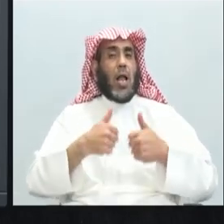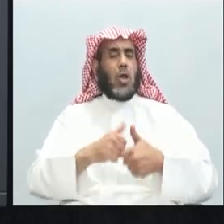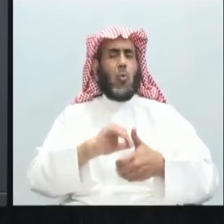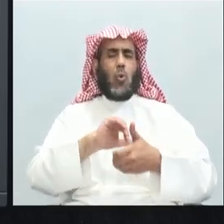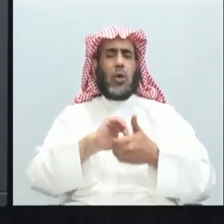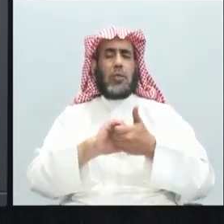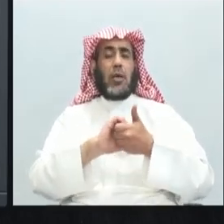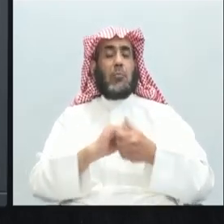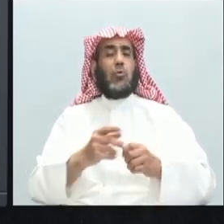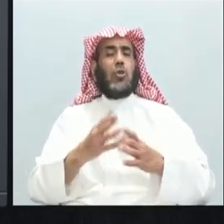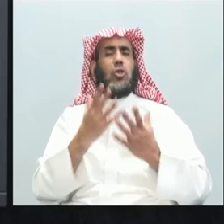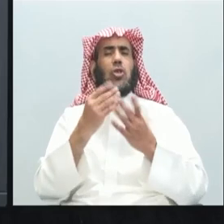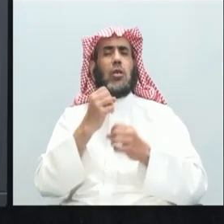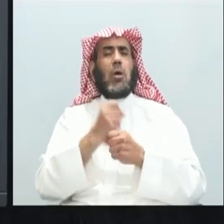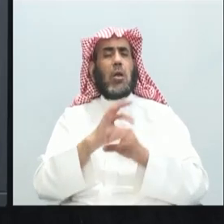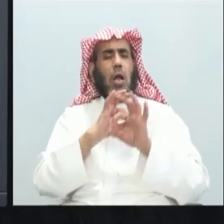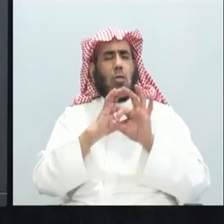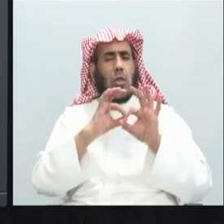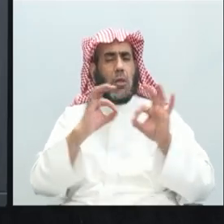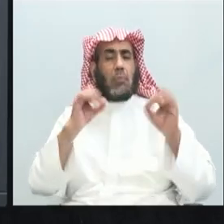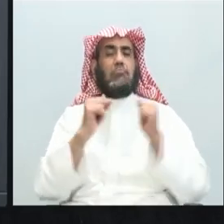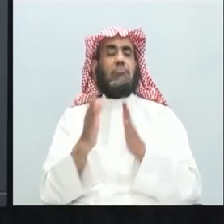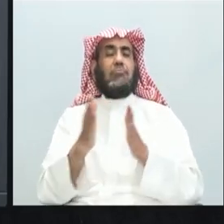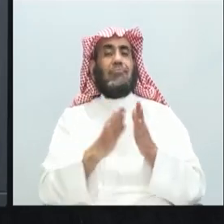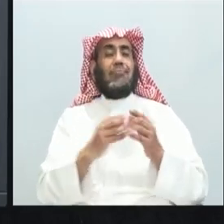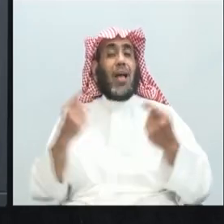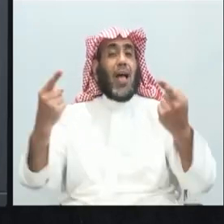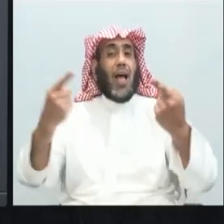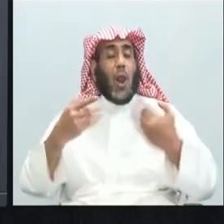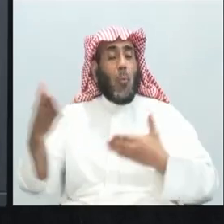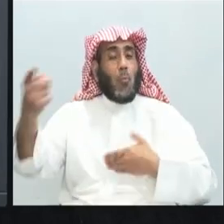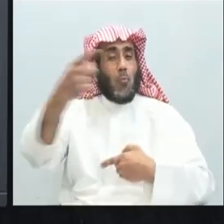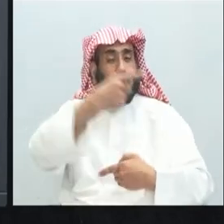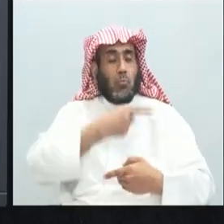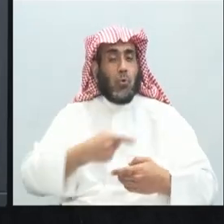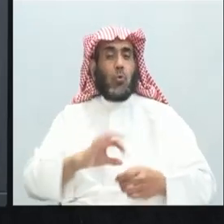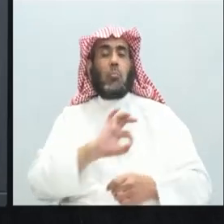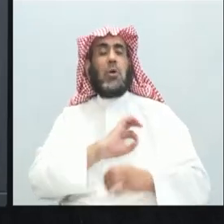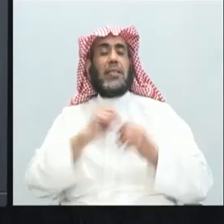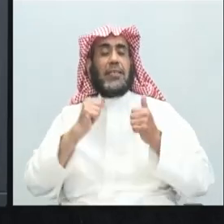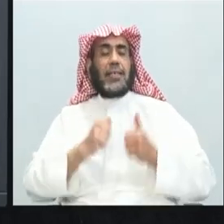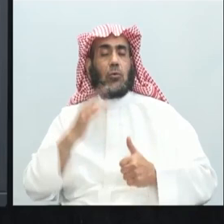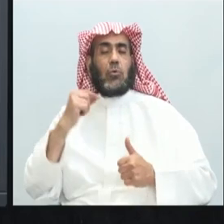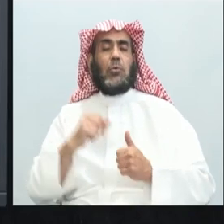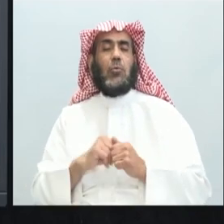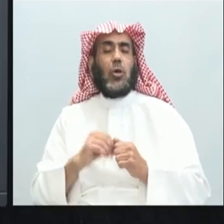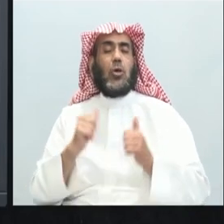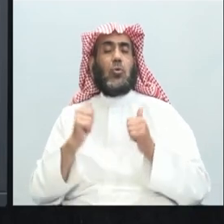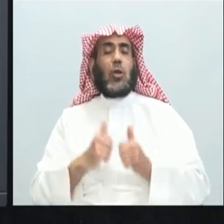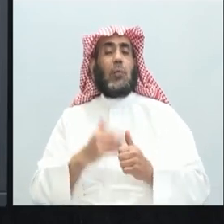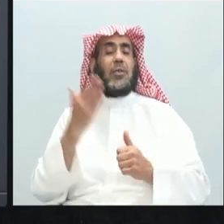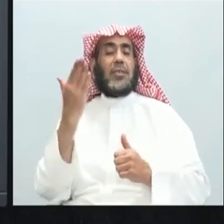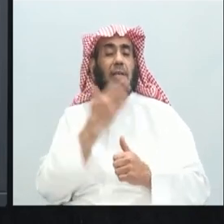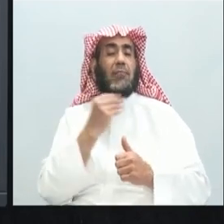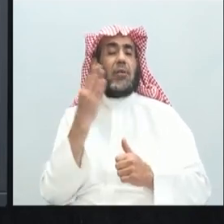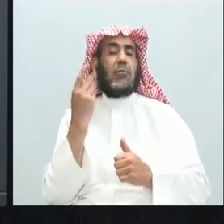وصحبه وسلم تسليما كثيرا اهلا بكم اعزائي وعزيزاتي الطالبات طلاب الصف